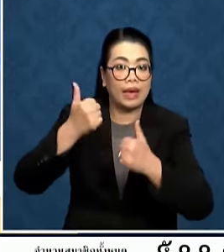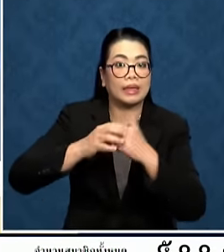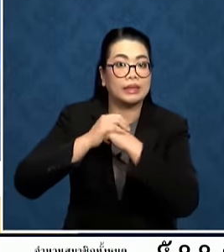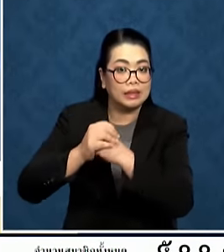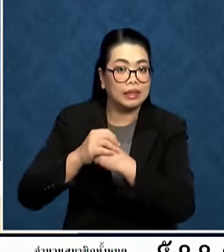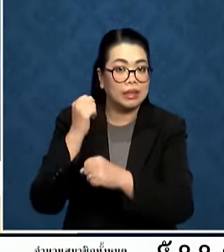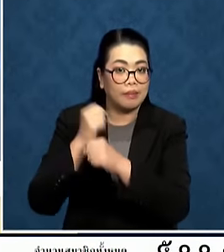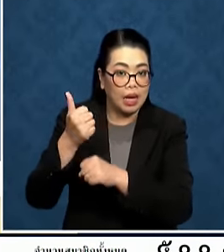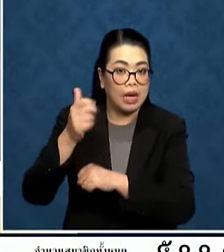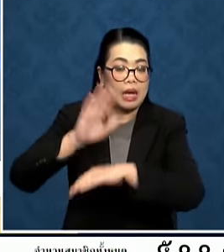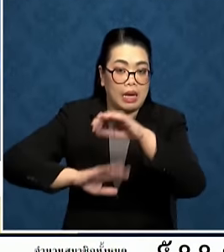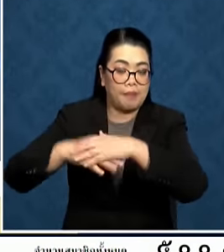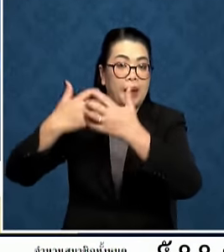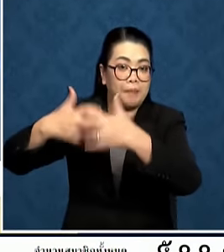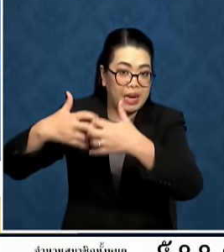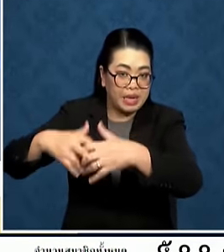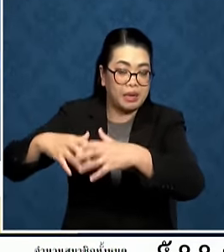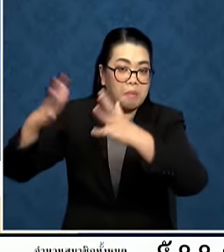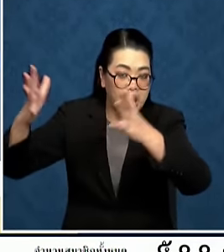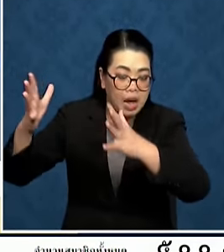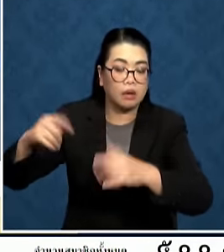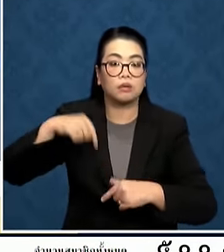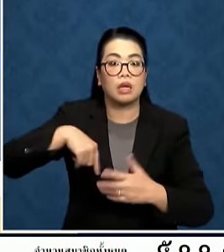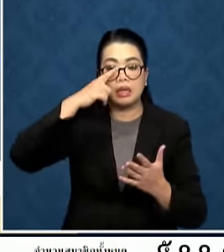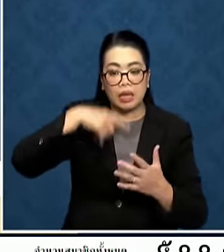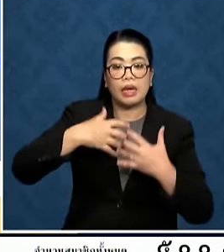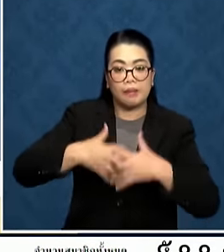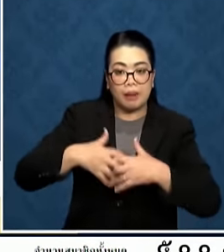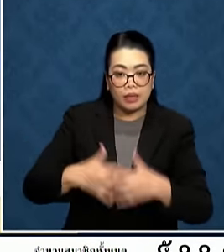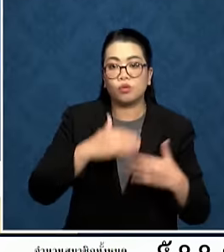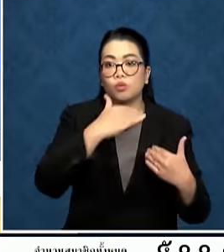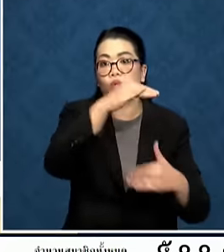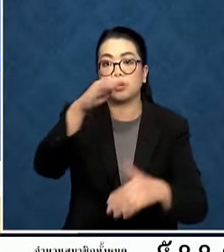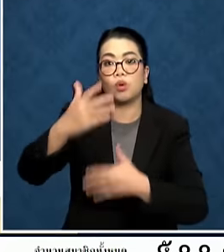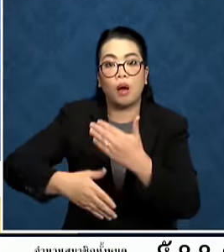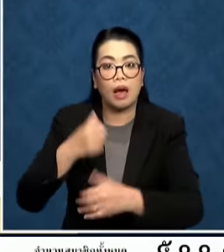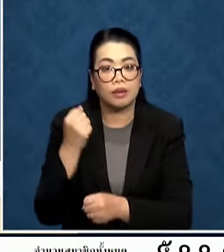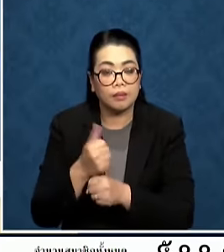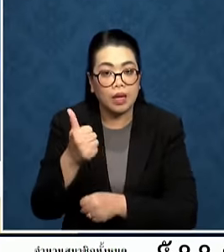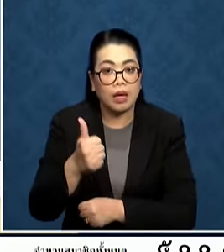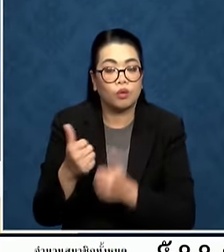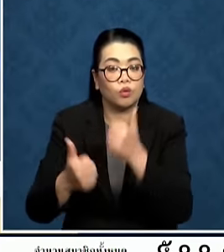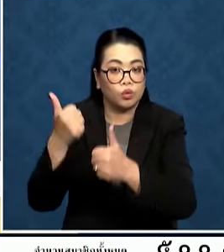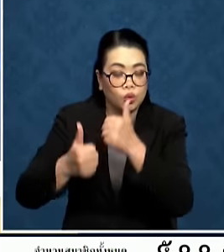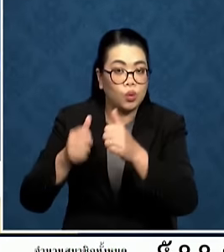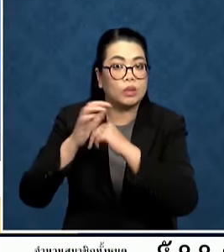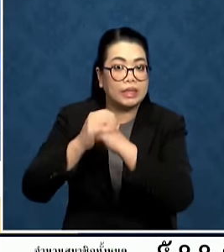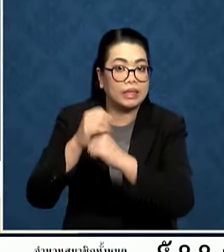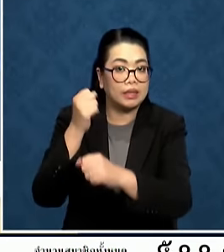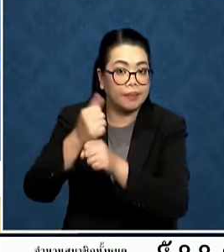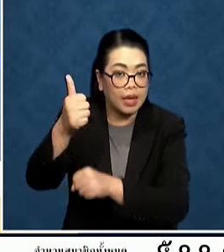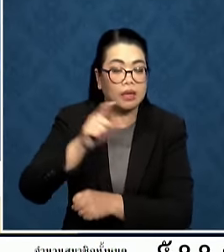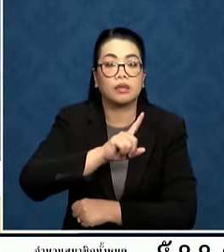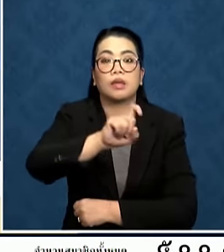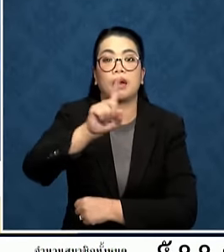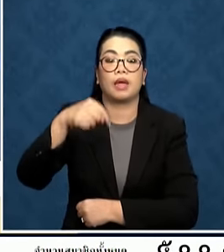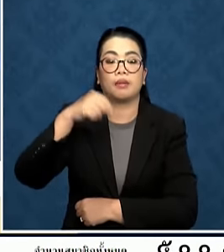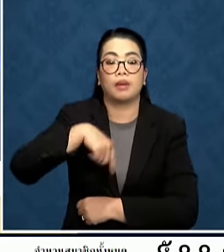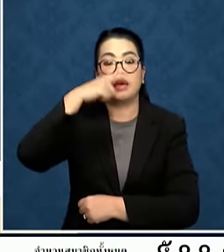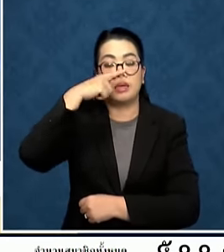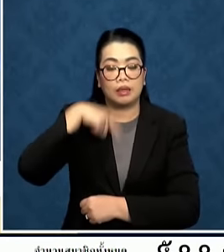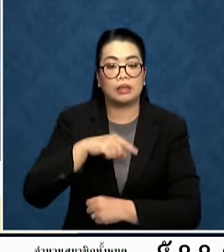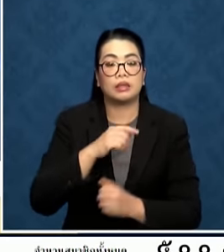ใช่มครับนี่คือคำถามที่อยากให้รัฐบาลตอบผมลองไปถามค่ายรถจีนในไทยว่าวันนี้